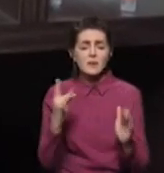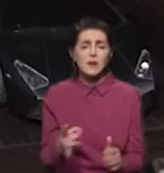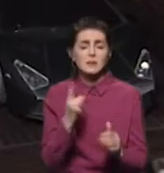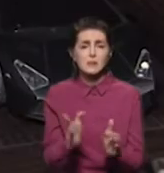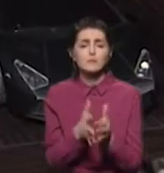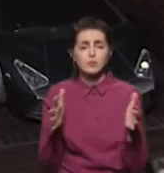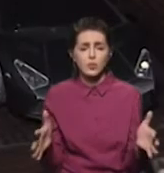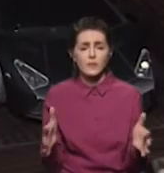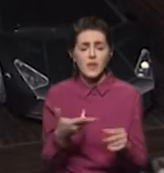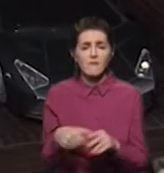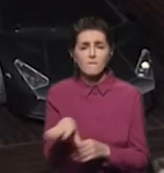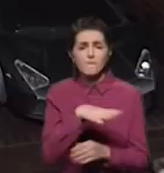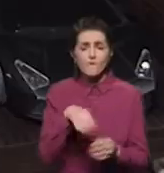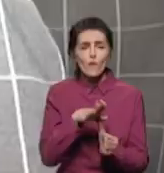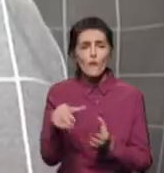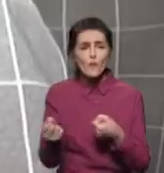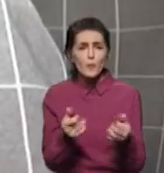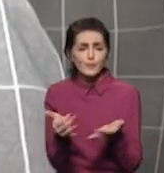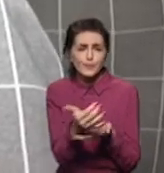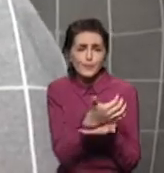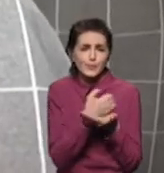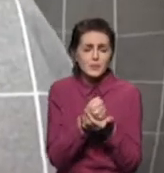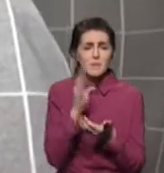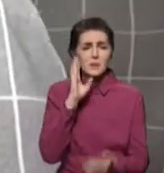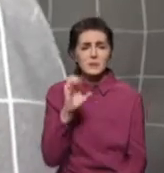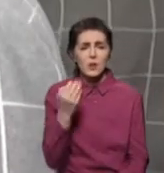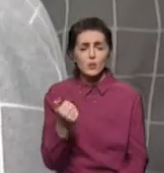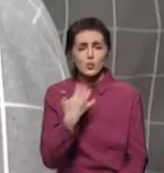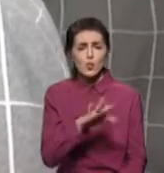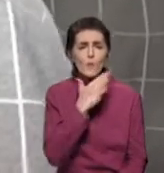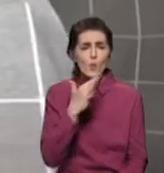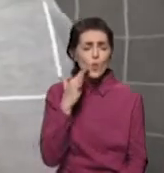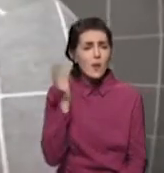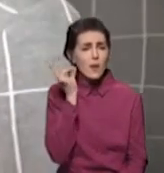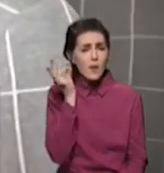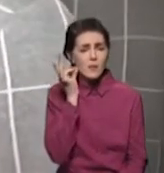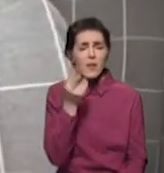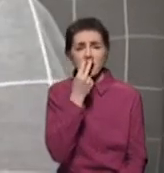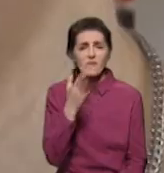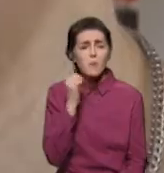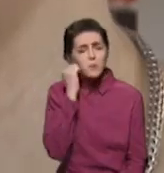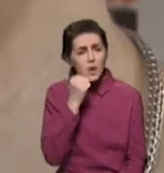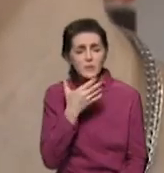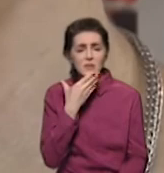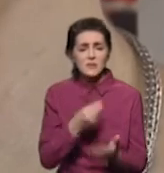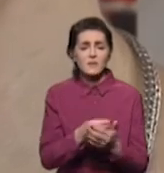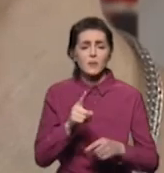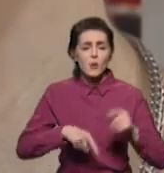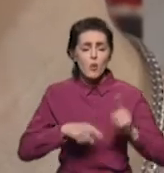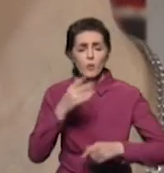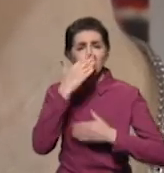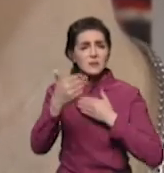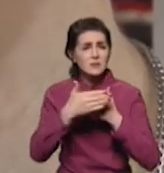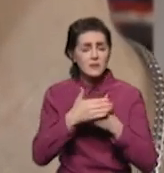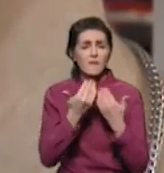сейчас. Зібрати всі експонати докупи Сашко не в змозі вже кілька років. Стільки ж не бачив бабусі та інших близьких. Велику